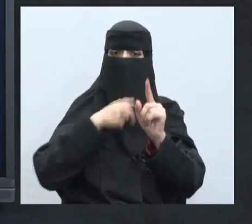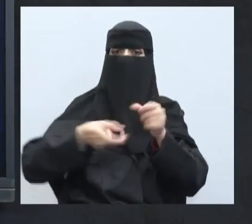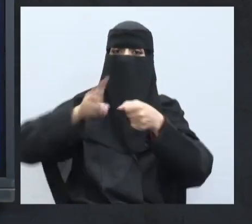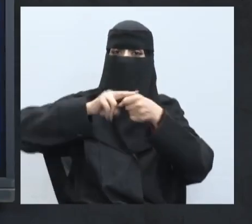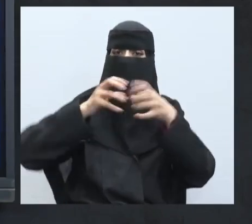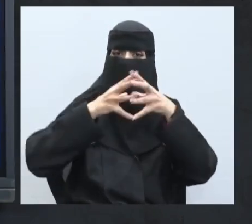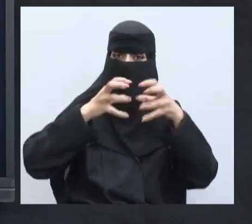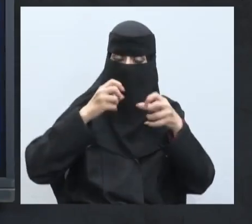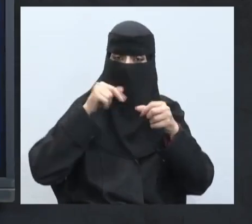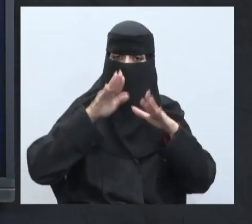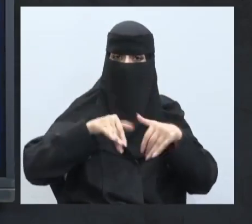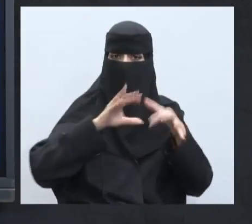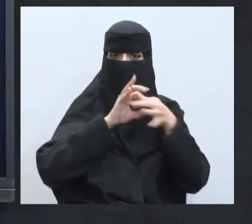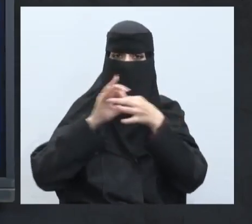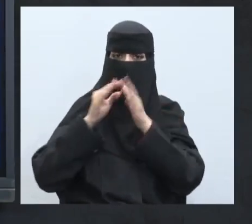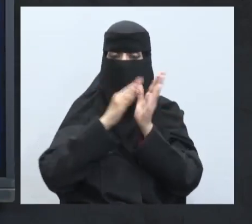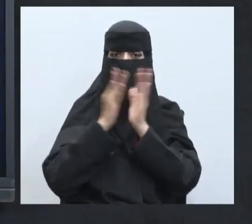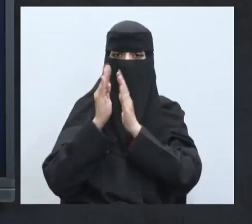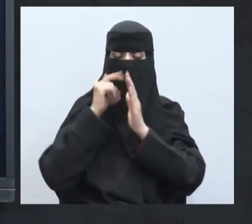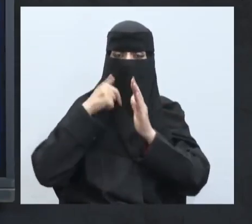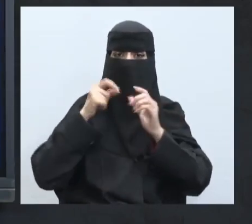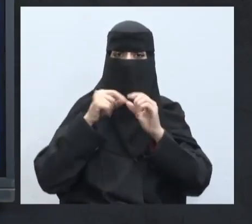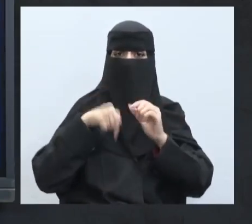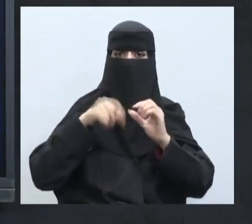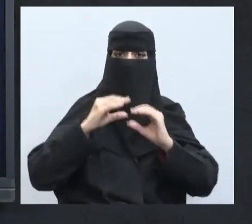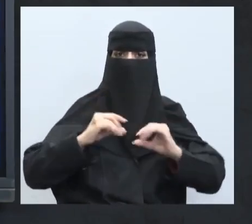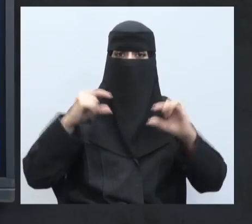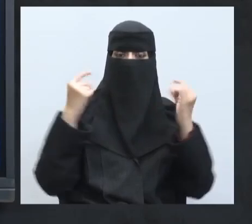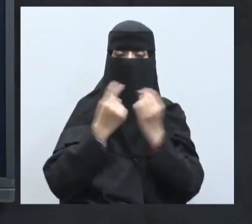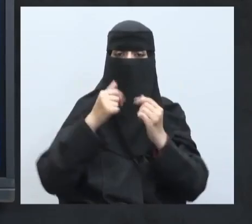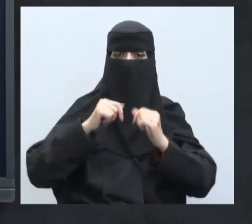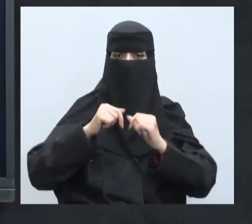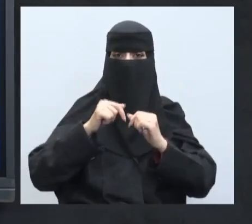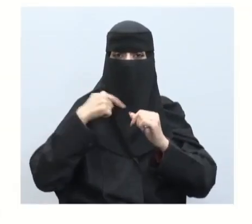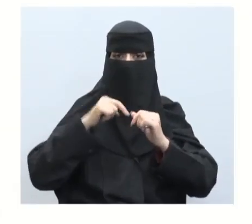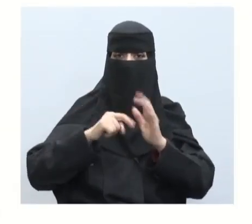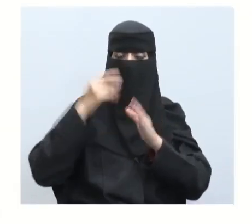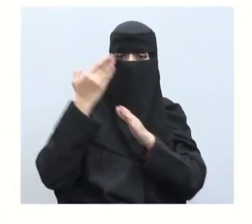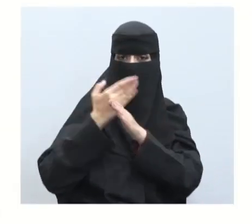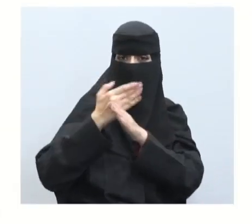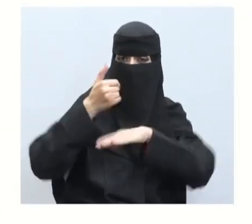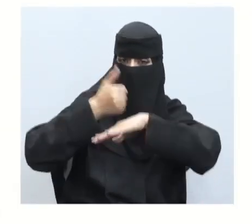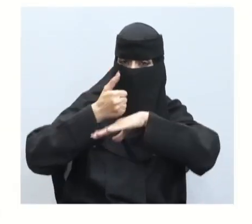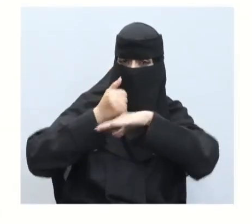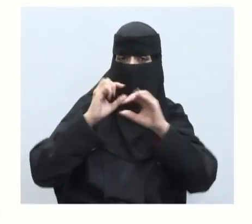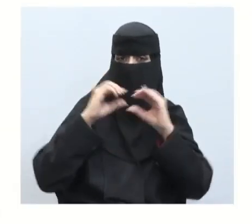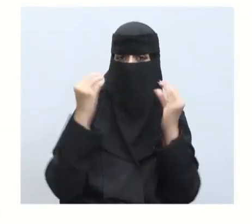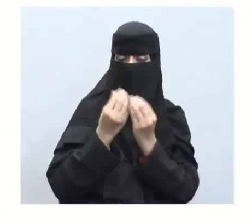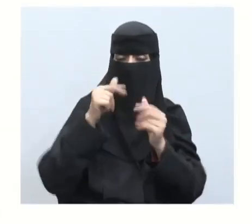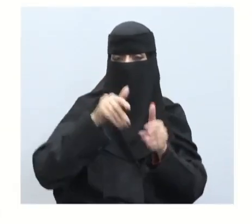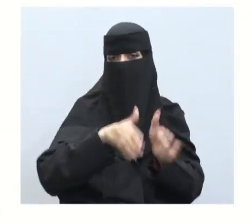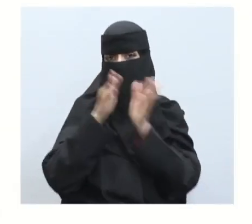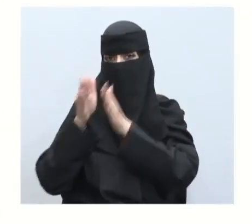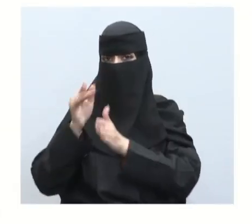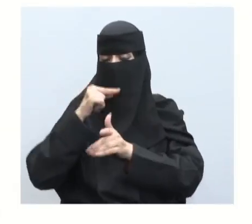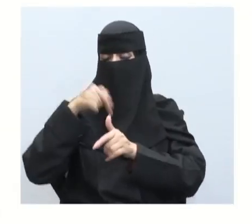مجددا في شروحات مقرر مبادئ الاداره اليوم باذن الله سننتقل لموضوع جديد نتحدث